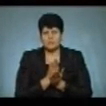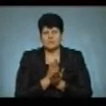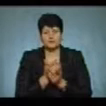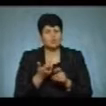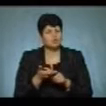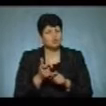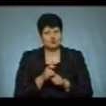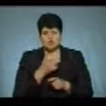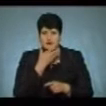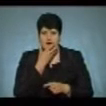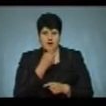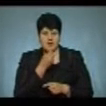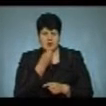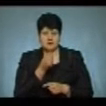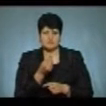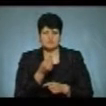дуже гарні